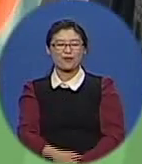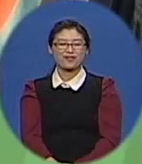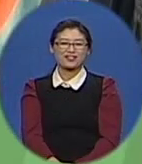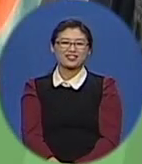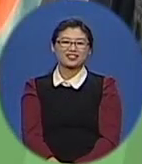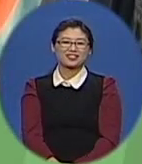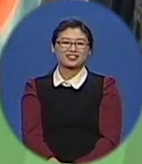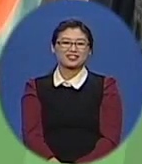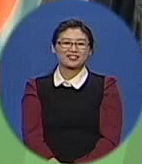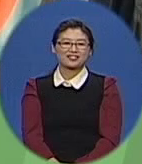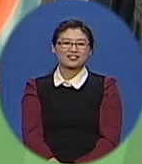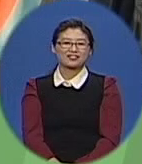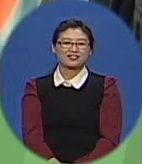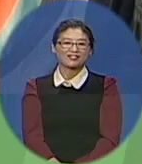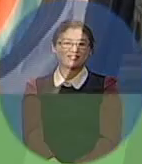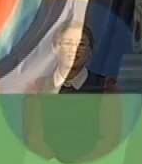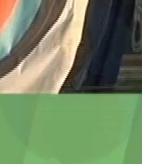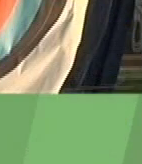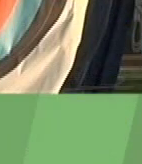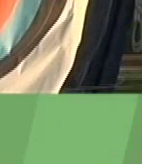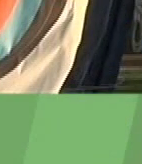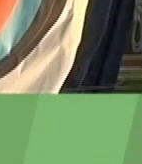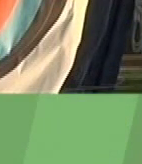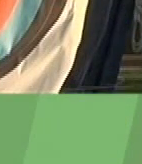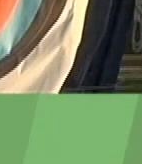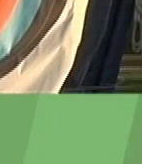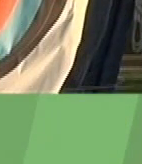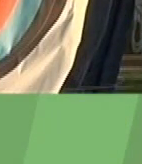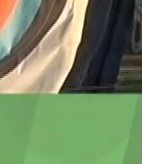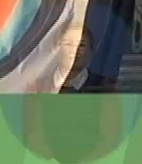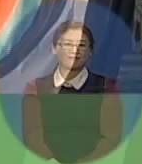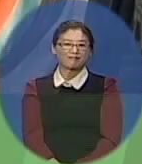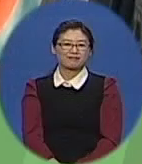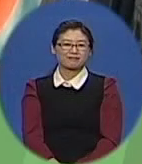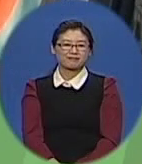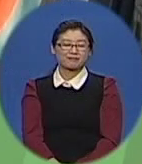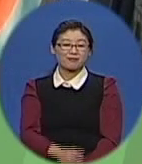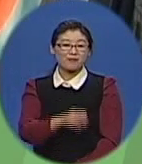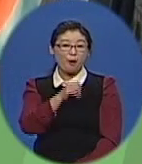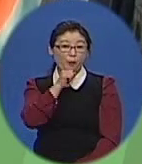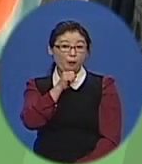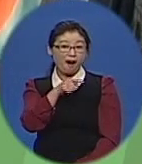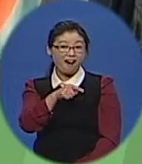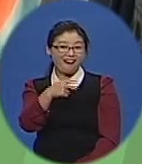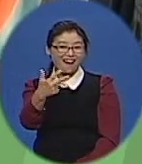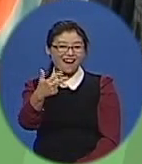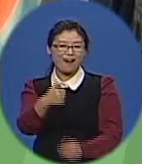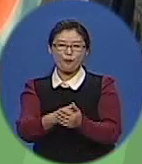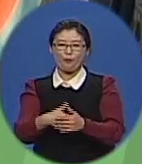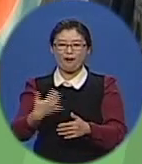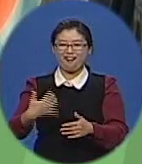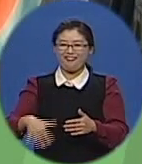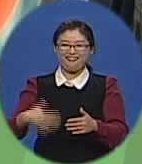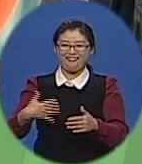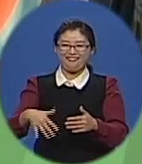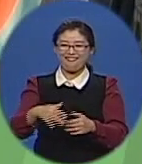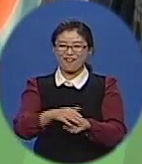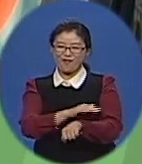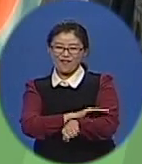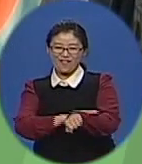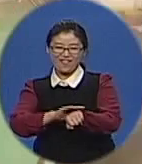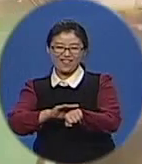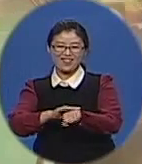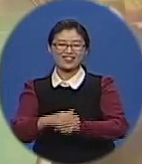대박이야. 왜 안 쏴? 오! 몇 점이야? 정말 대단하네요. 오야 대박이다. 야,